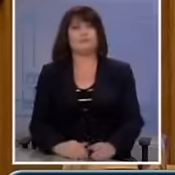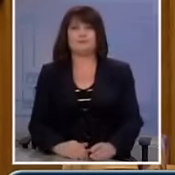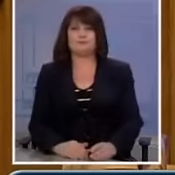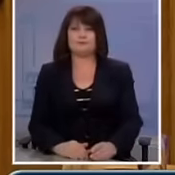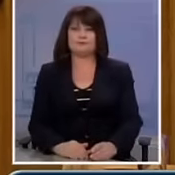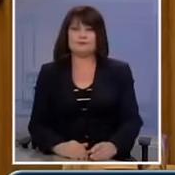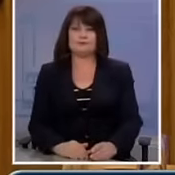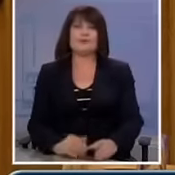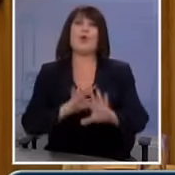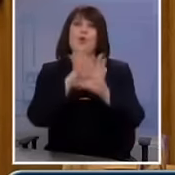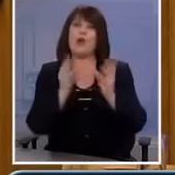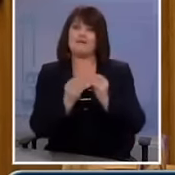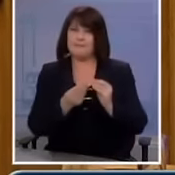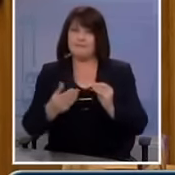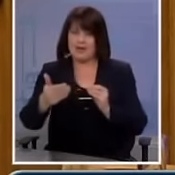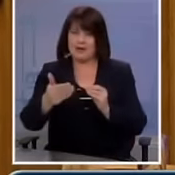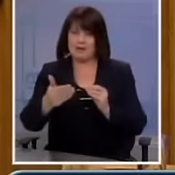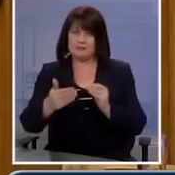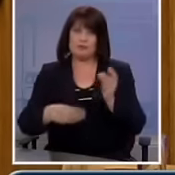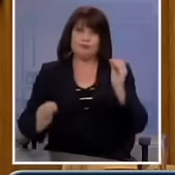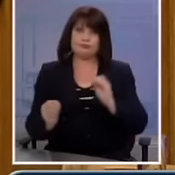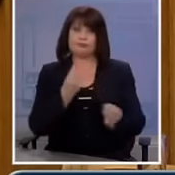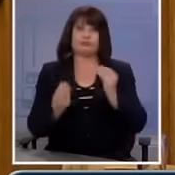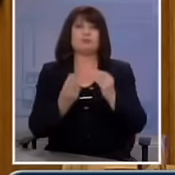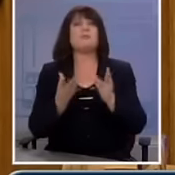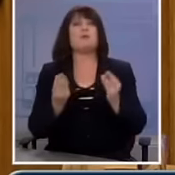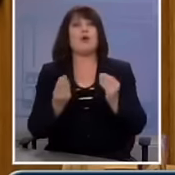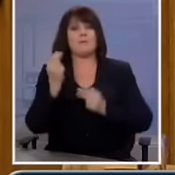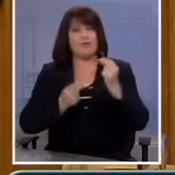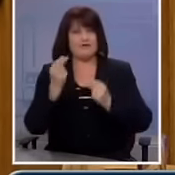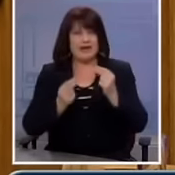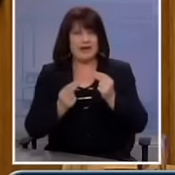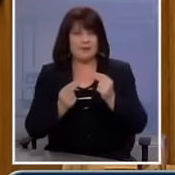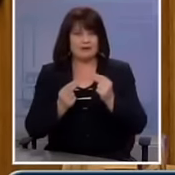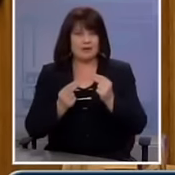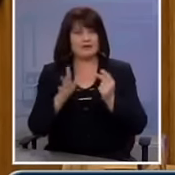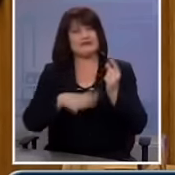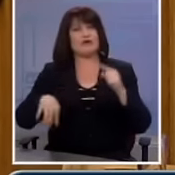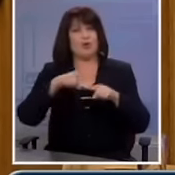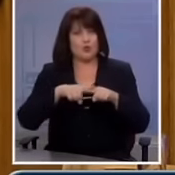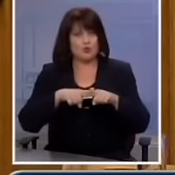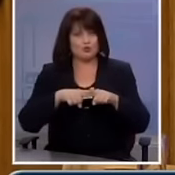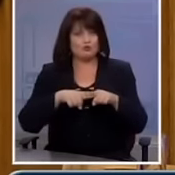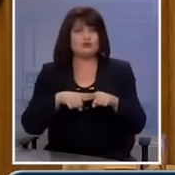Πέραν αυτών όμως όλων, που δημιούργησαν πολλαπλά προβλήματα σε όλους μας,